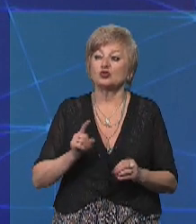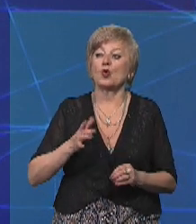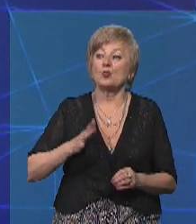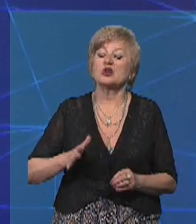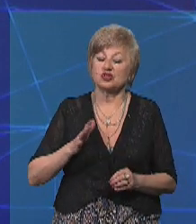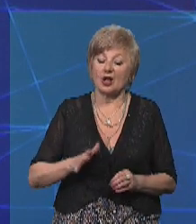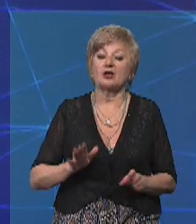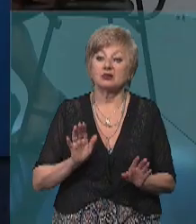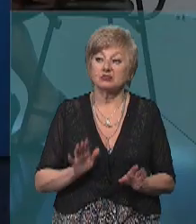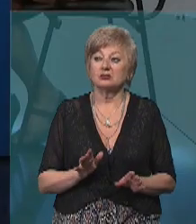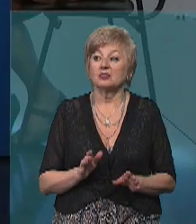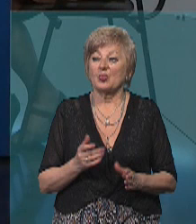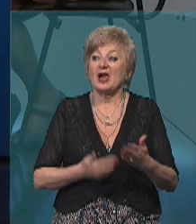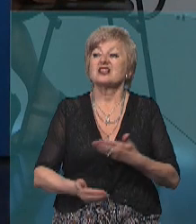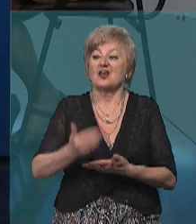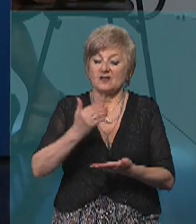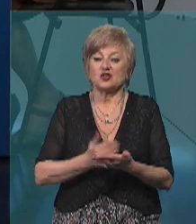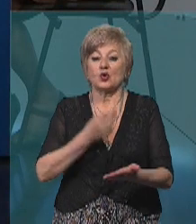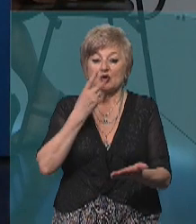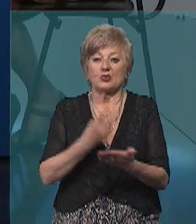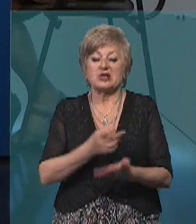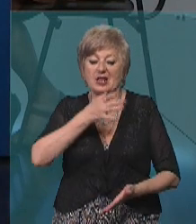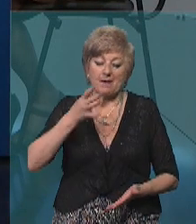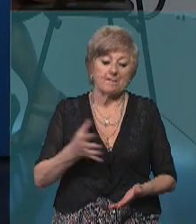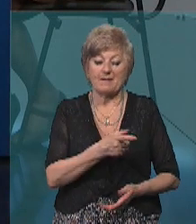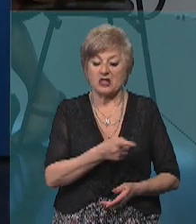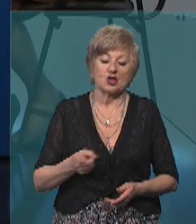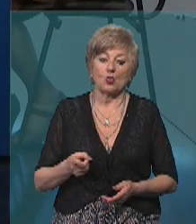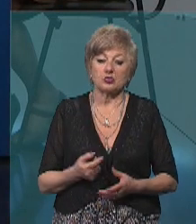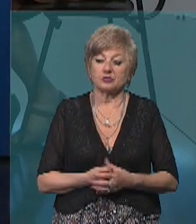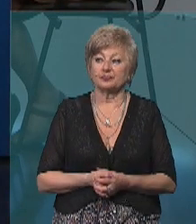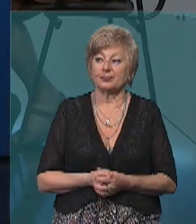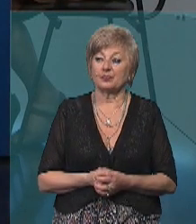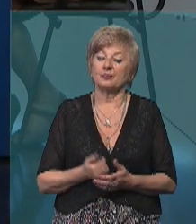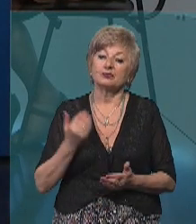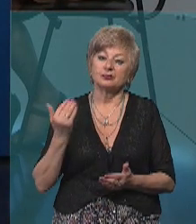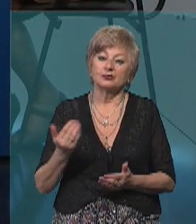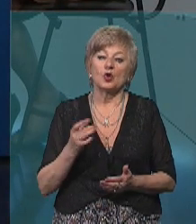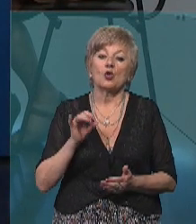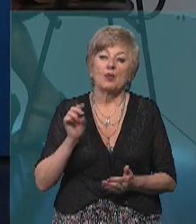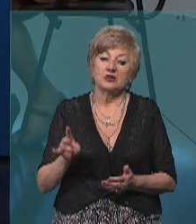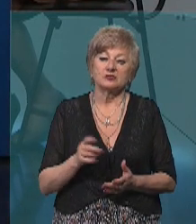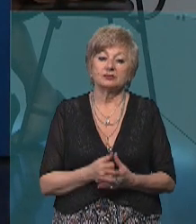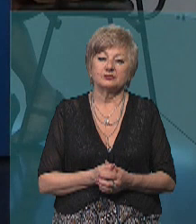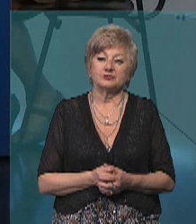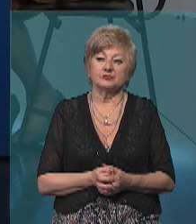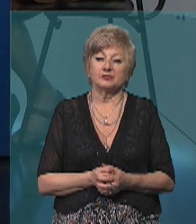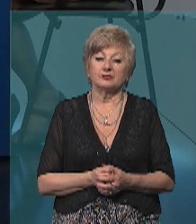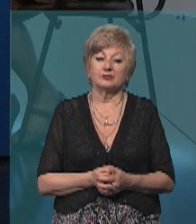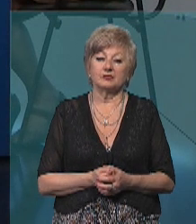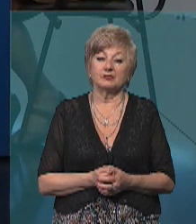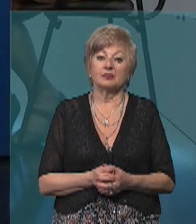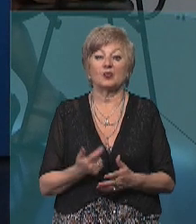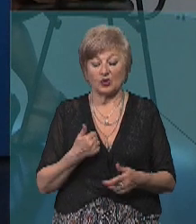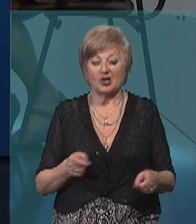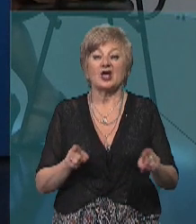прожили. Оце от фінальне відображення тих 5 років, які ми прожили. Зрозуміло. Пане Роман, що ви скажете? Ну,